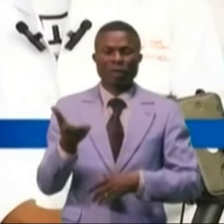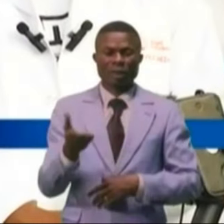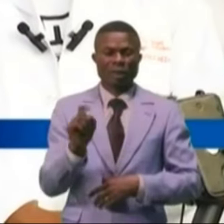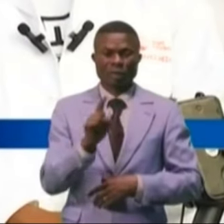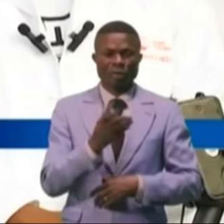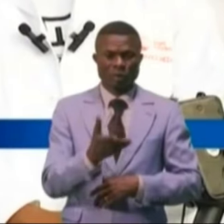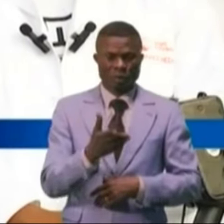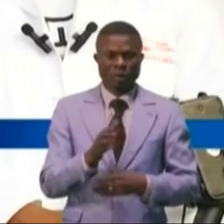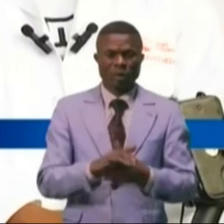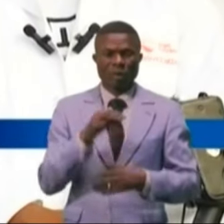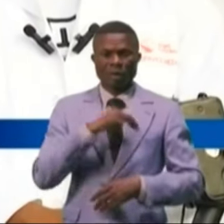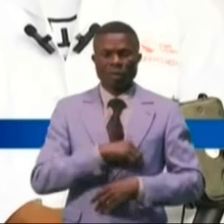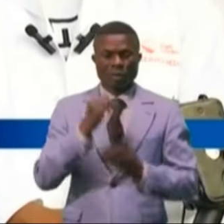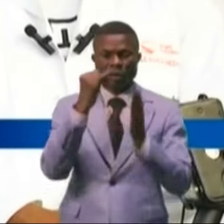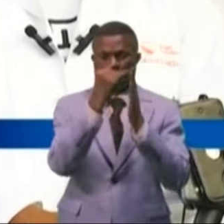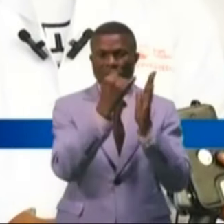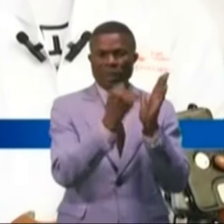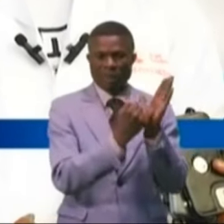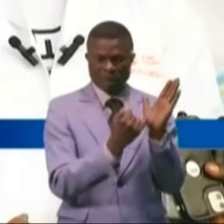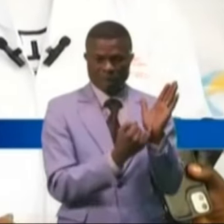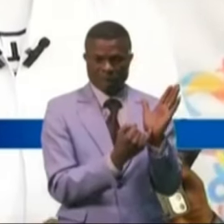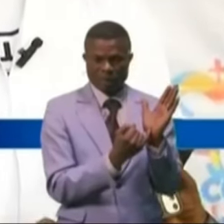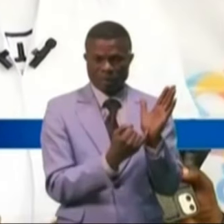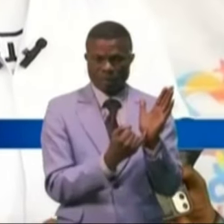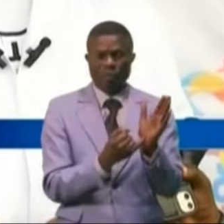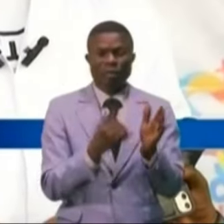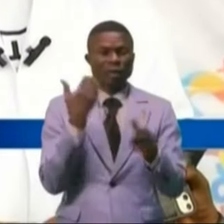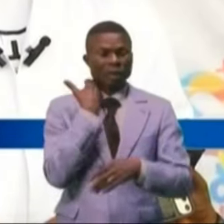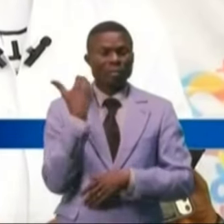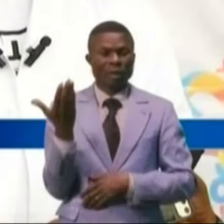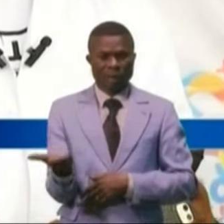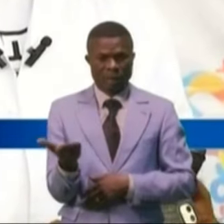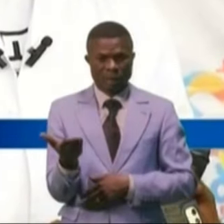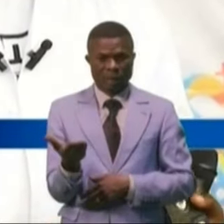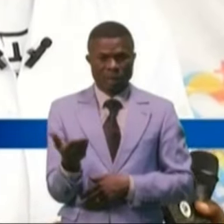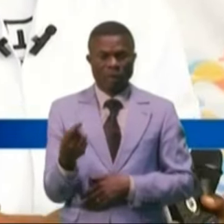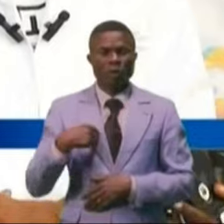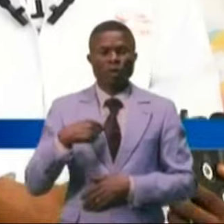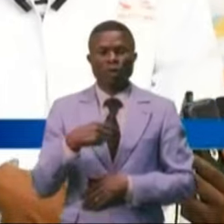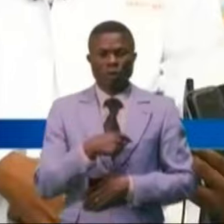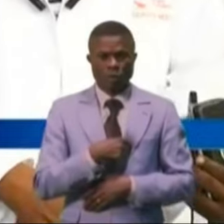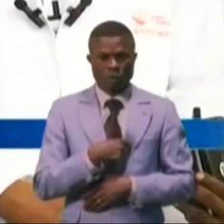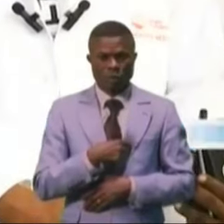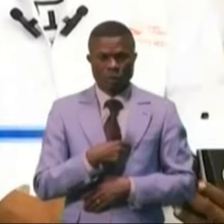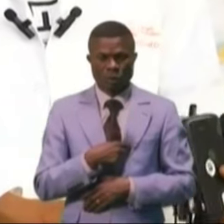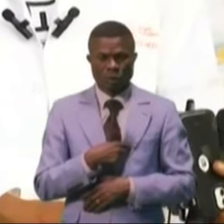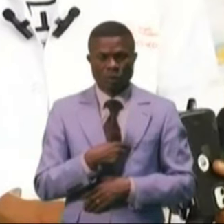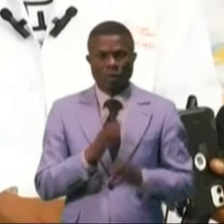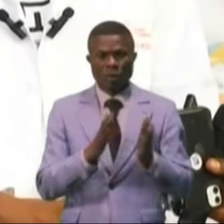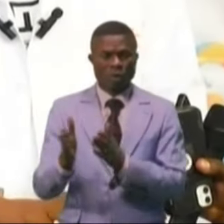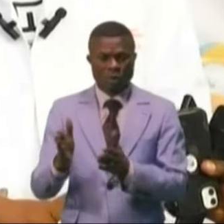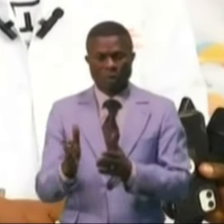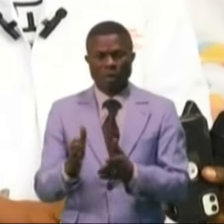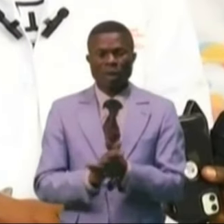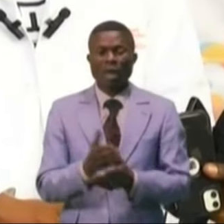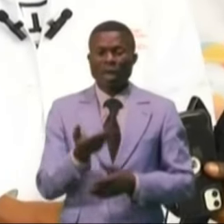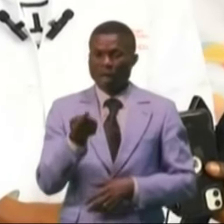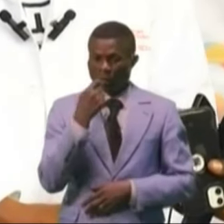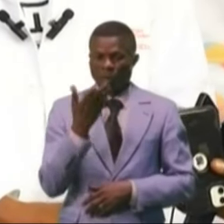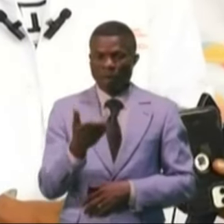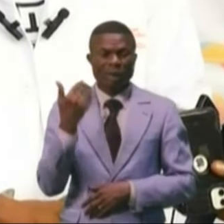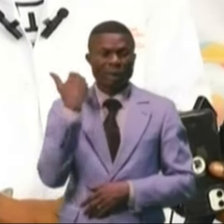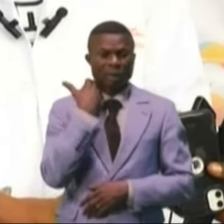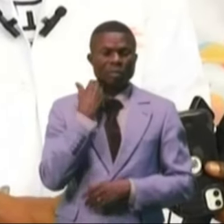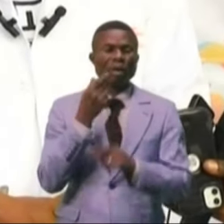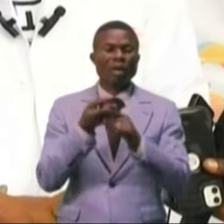une mission d'identification des pathologies dont nous avons établi toute une liste. des maladies qui